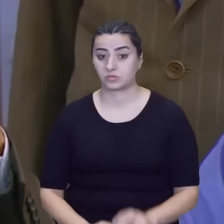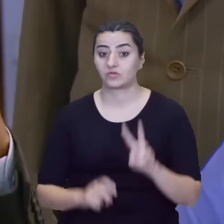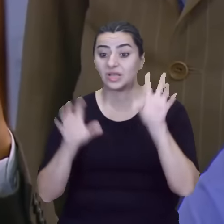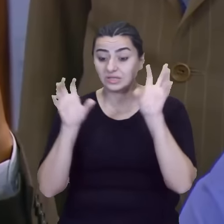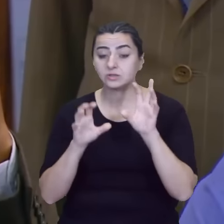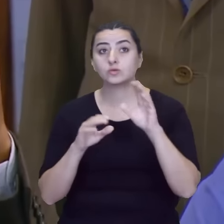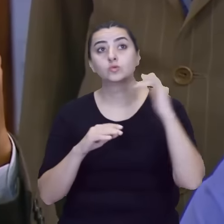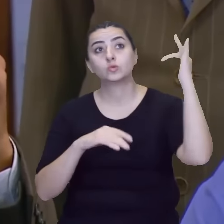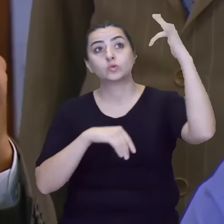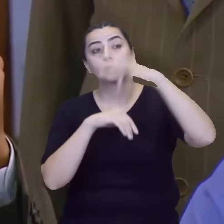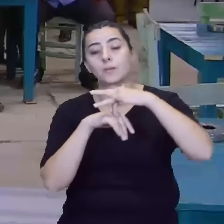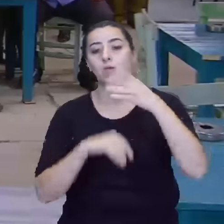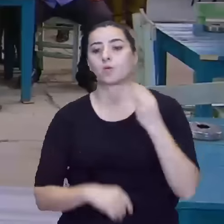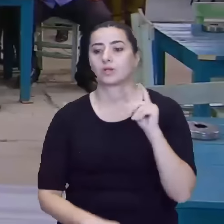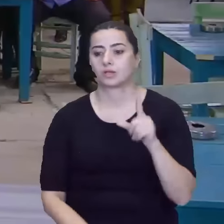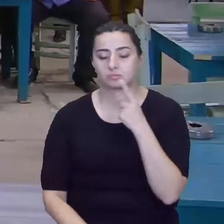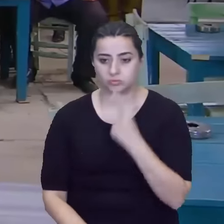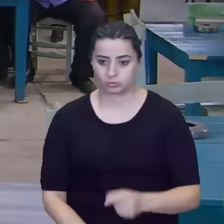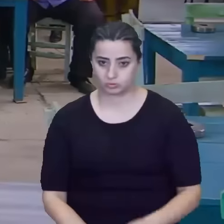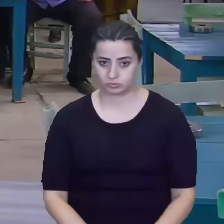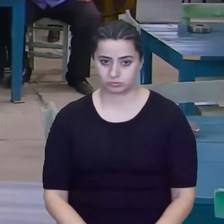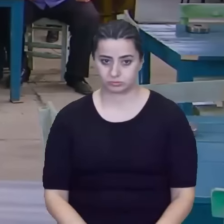Verici yükseğe tepeye takılır diyor.